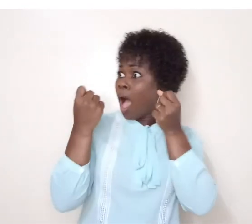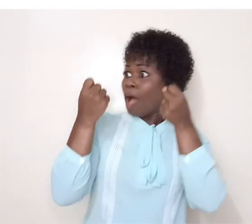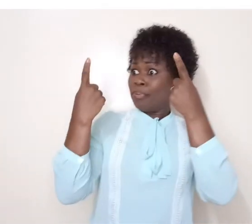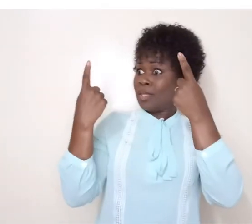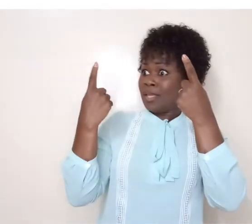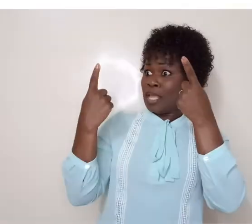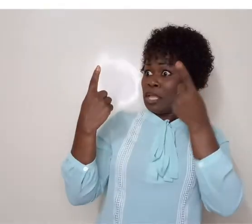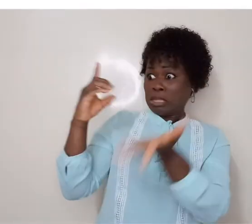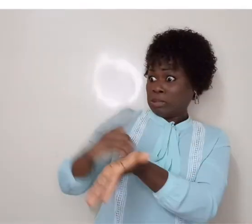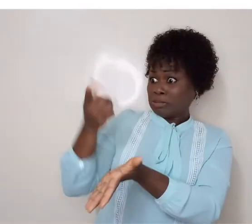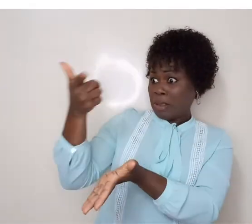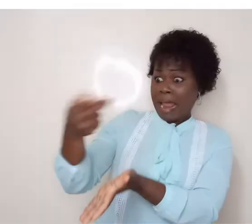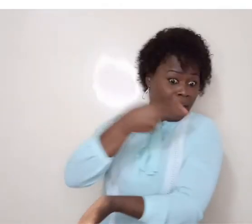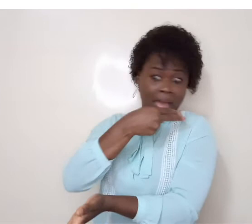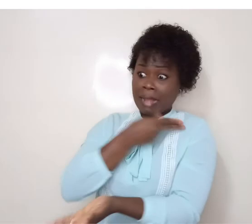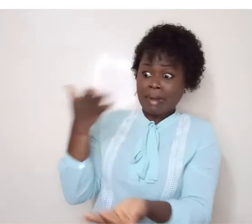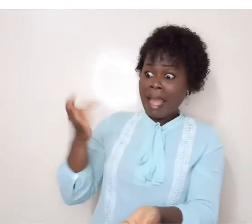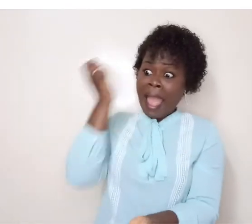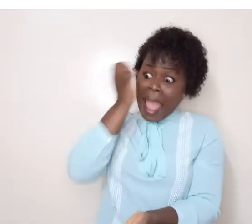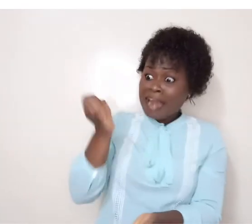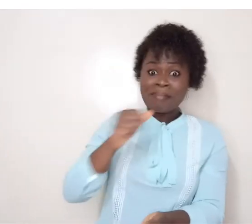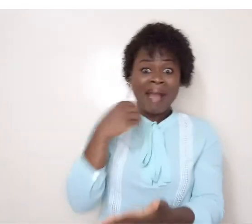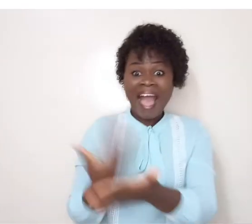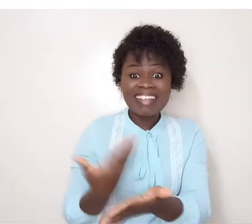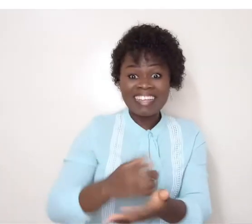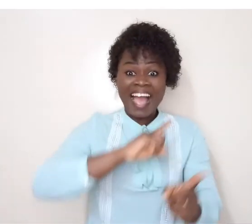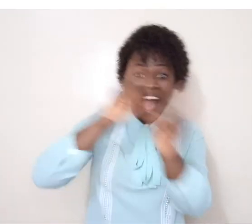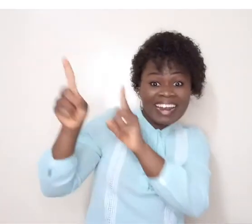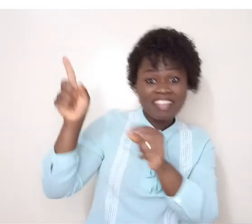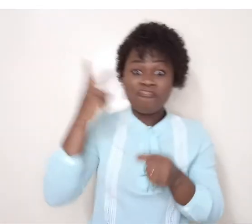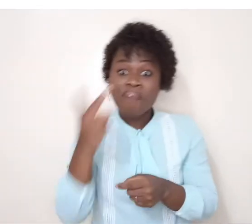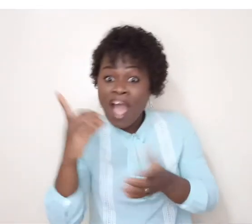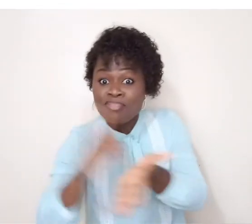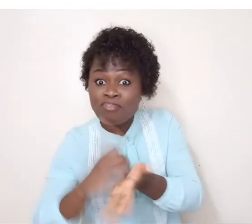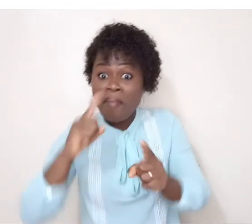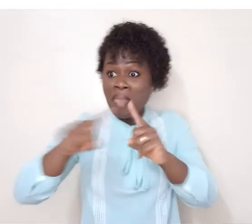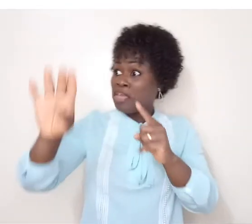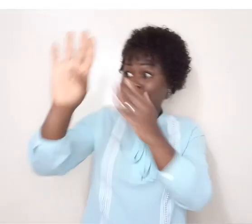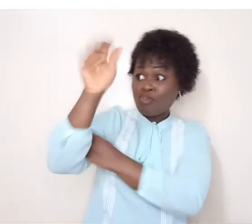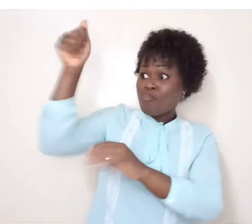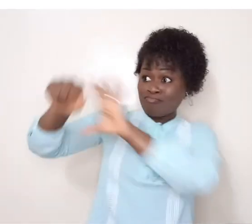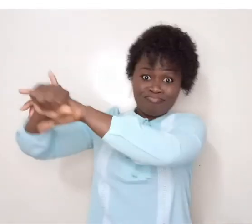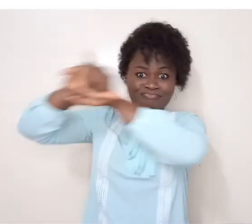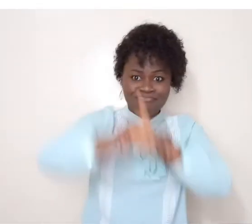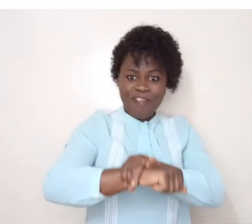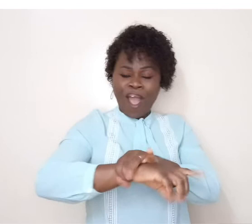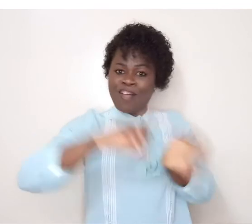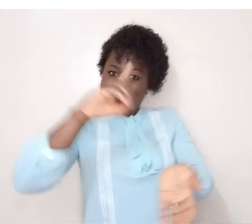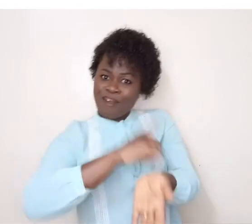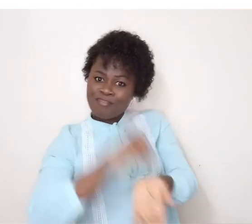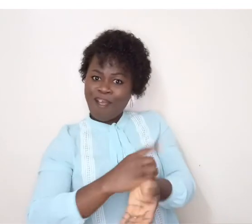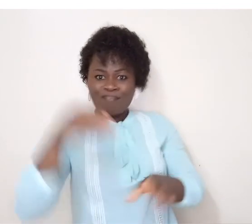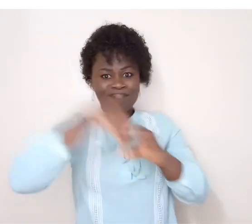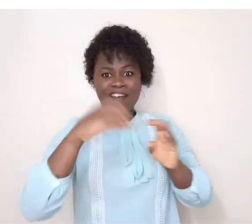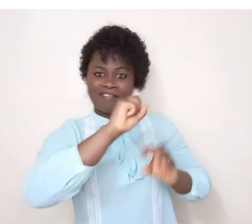connexion divine. Il a été fait à cette femme selon sa foi. Puisse Dieu nous aide à développer une telle attitude en